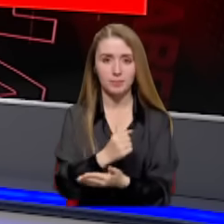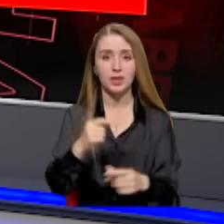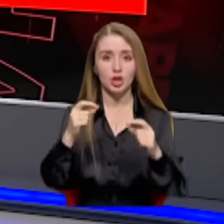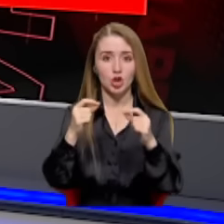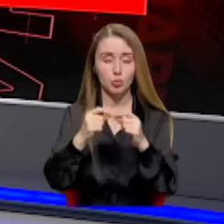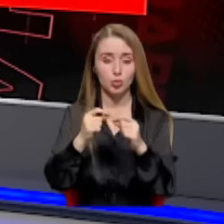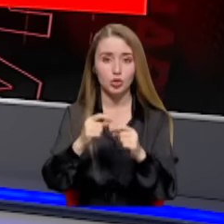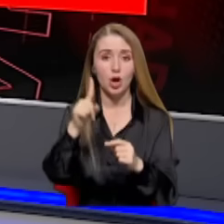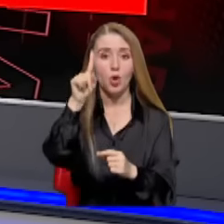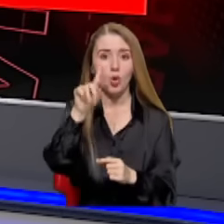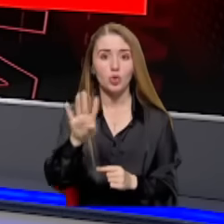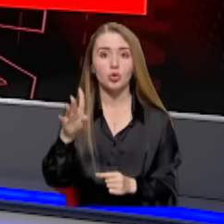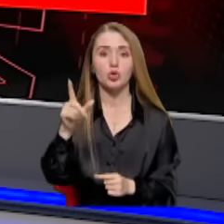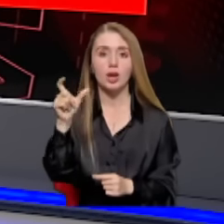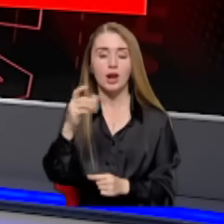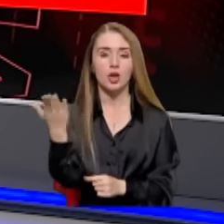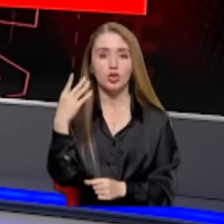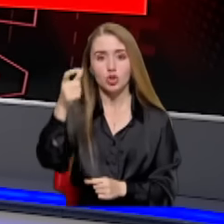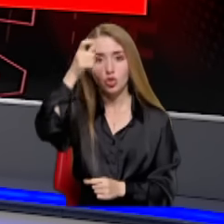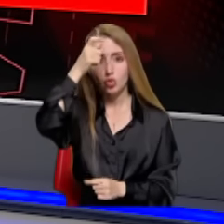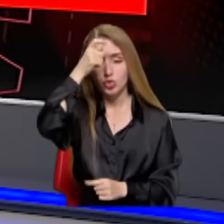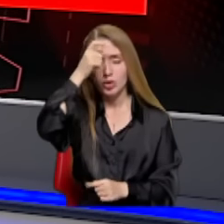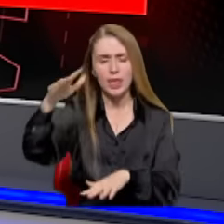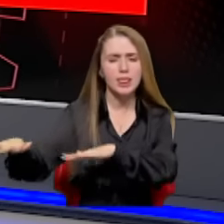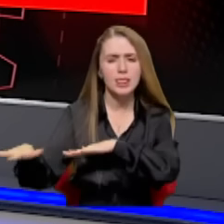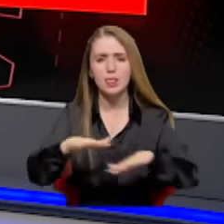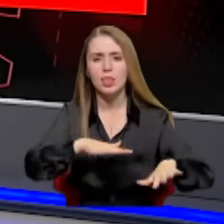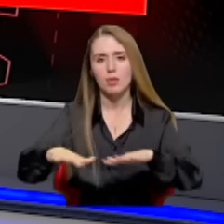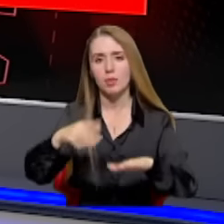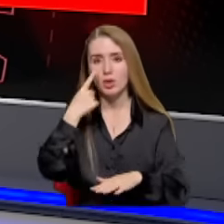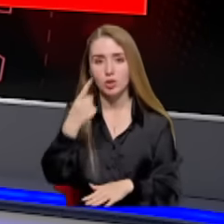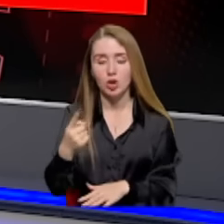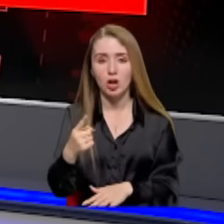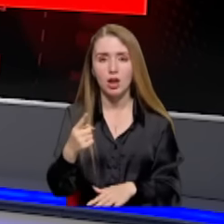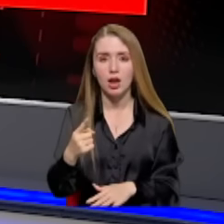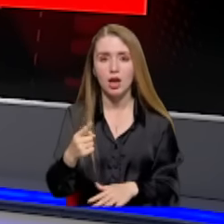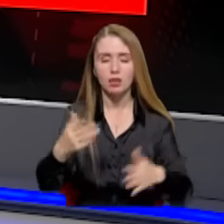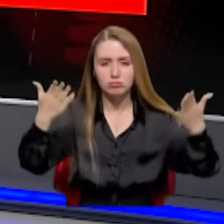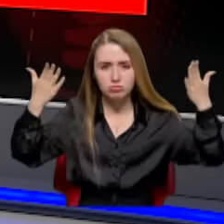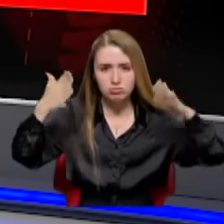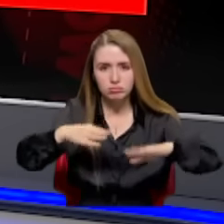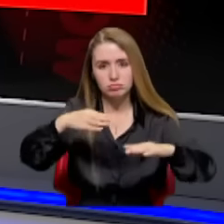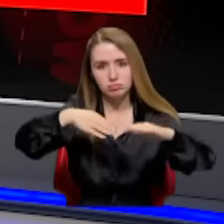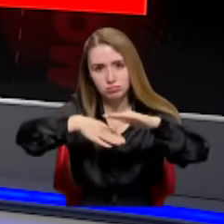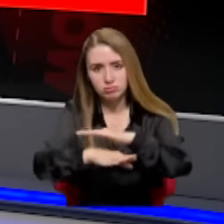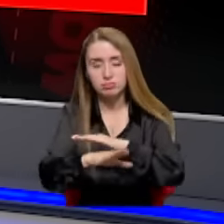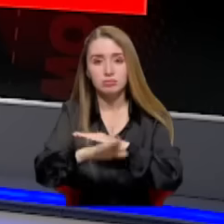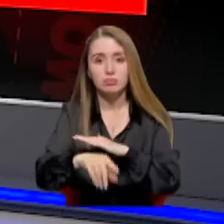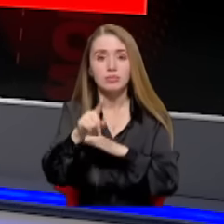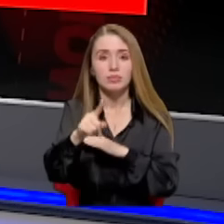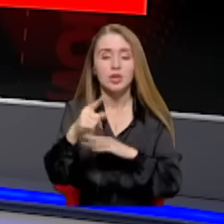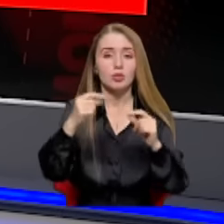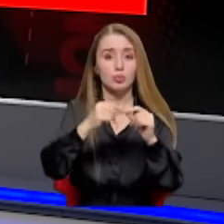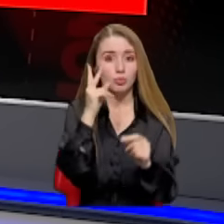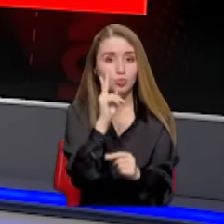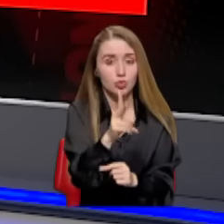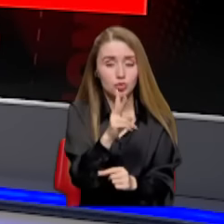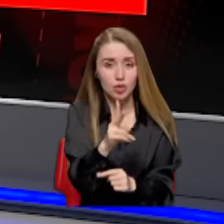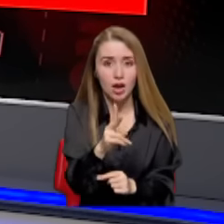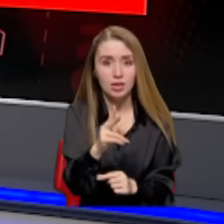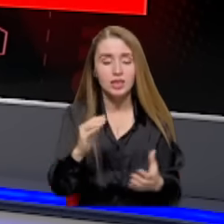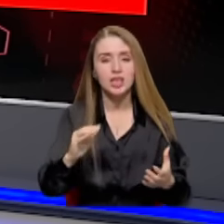Büşra henüz 14 ay önce Türkiye'nin yaşadığı deprem felaketinde enkaz altında kalmıştı. İşte Büşra'nın